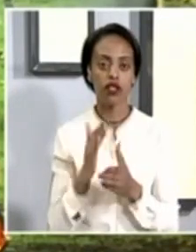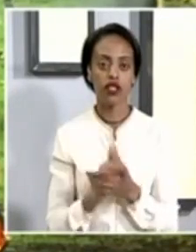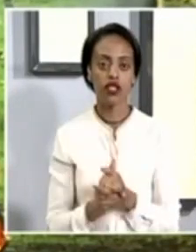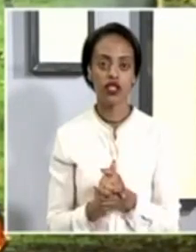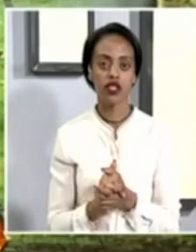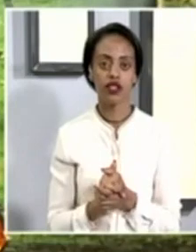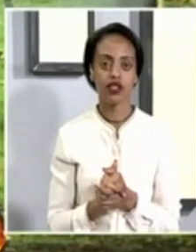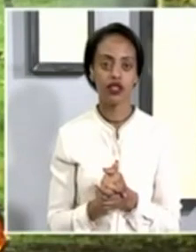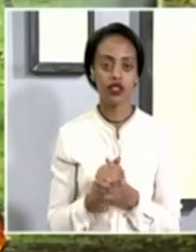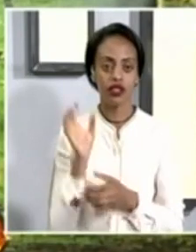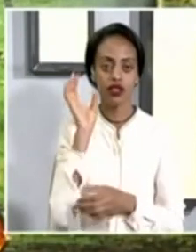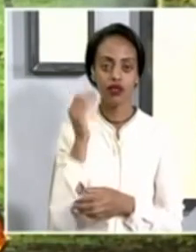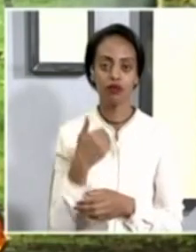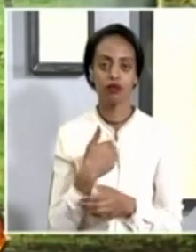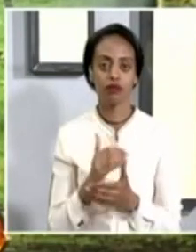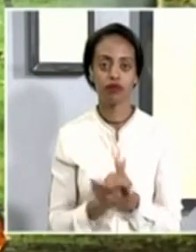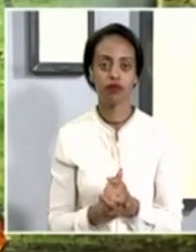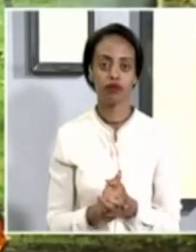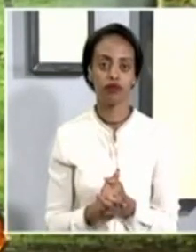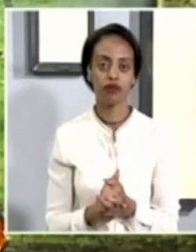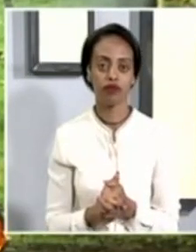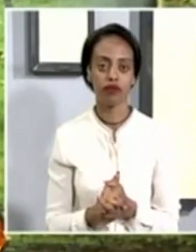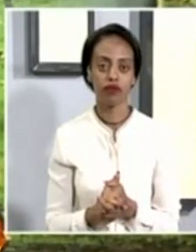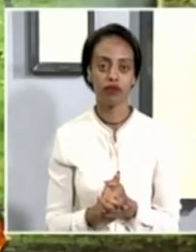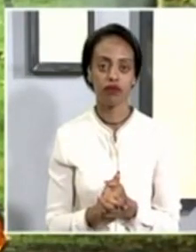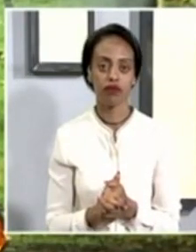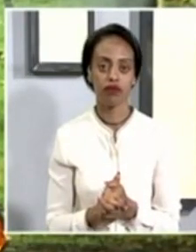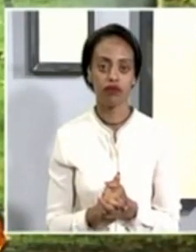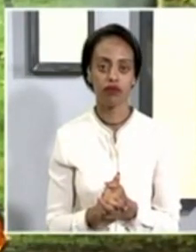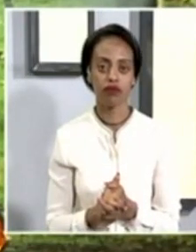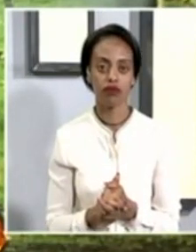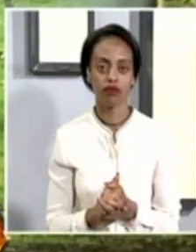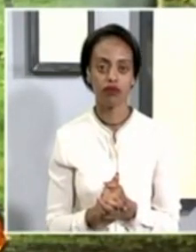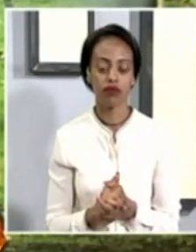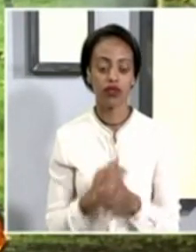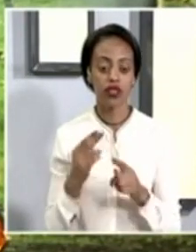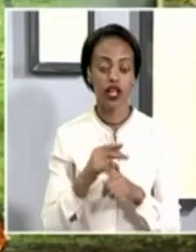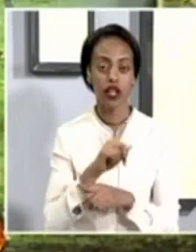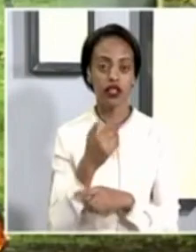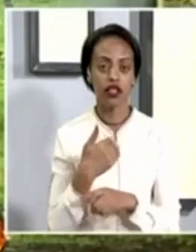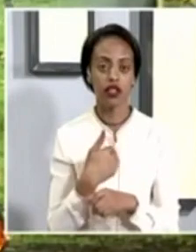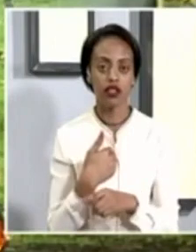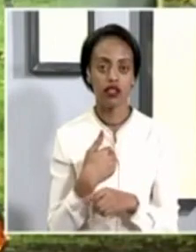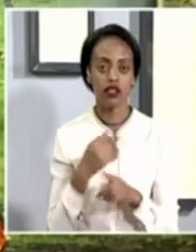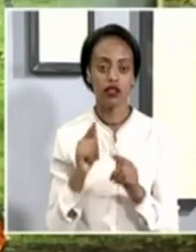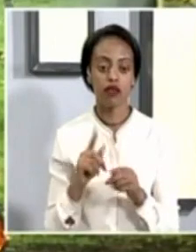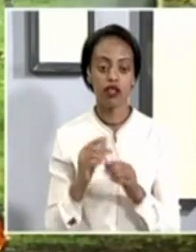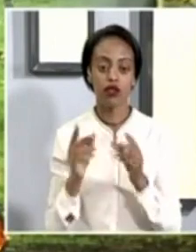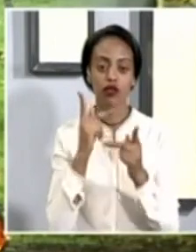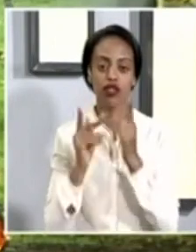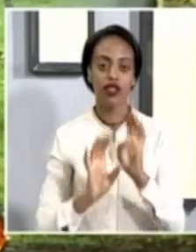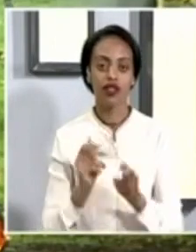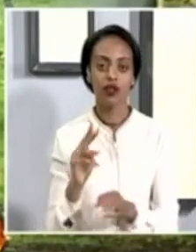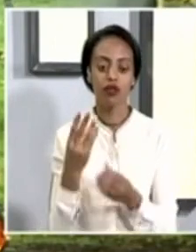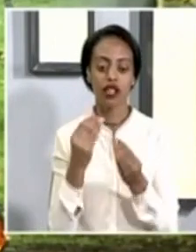ንኣይ ይስማዓኒኣሎ ይስማዓኒኣሎ ይስማዓኒኣሎ ይስማዓኒኣሎ ርግበ ይስማዓኒኣሎ ስማዕካ ኣሎ ተኮይኑ ሓቲተካ ኣለኹ መልሰለይ ሞ ሎማዓንቲ ዑደት ተሳሊጡ ነይሩ ሞት